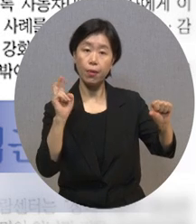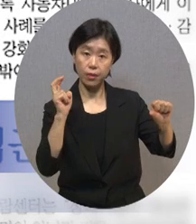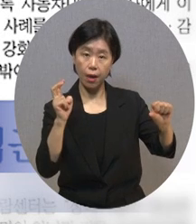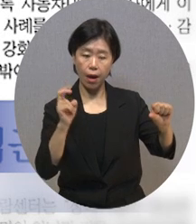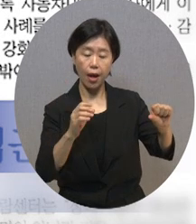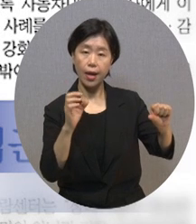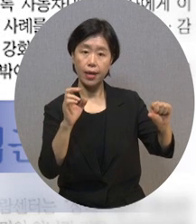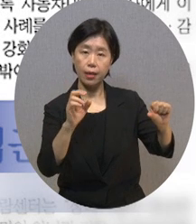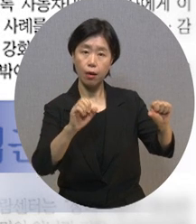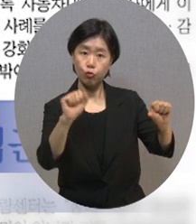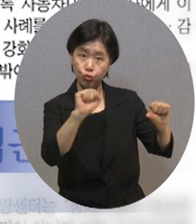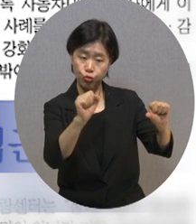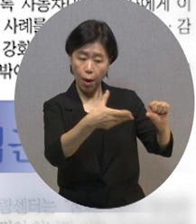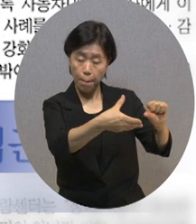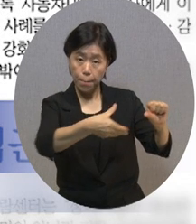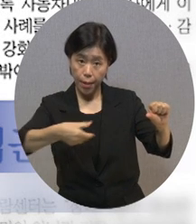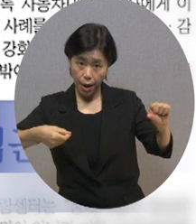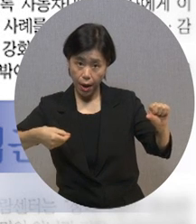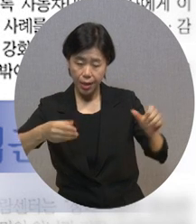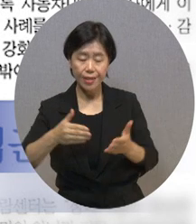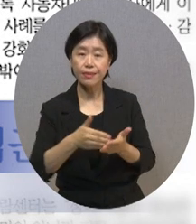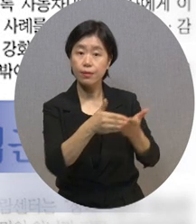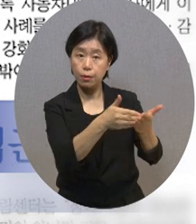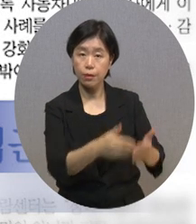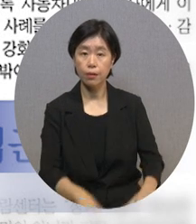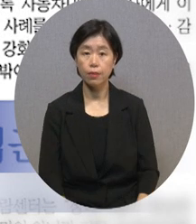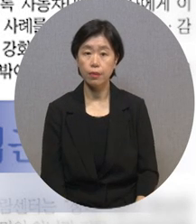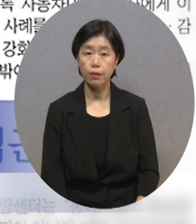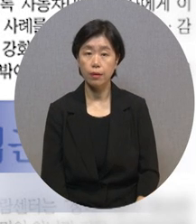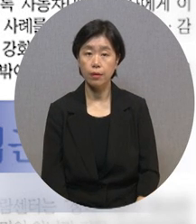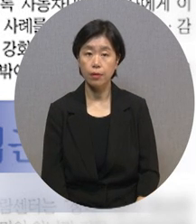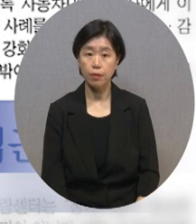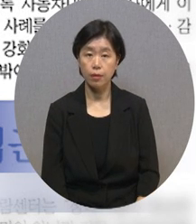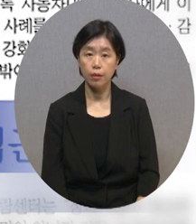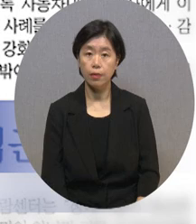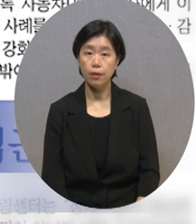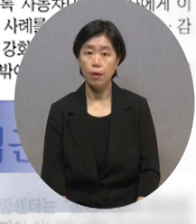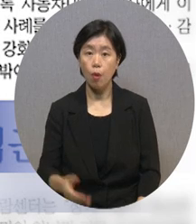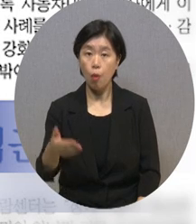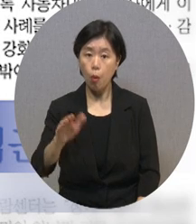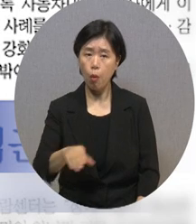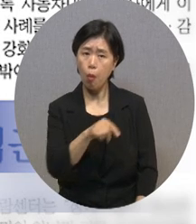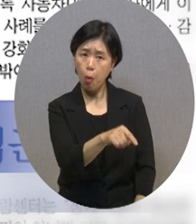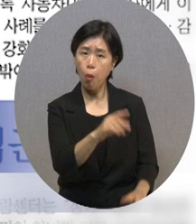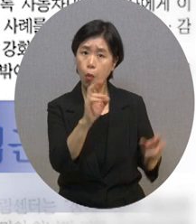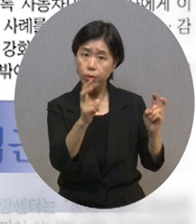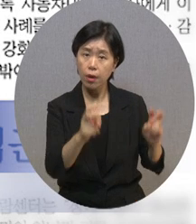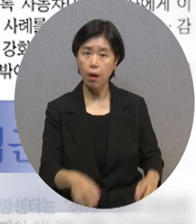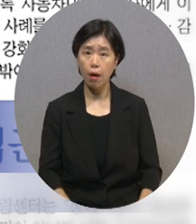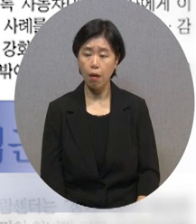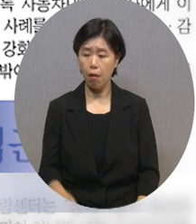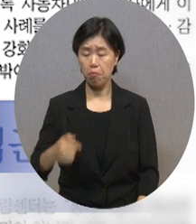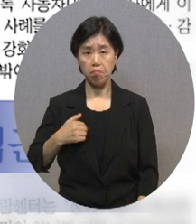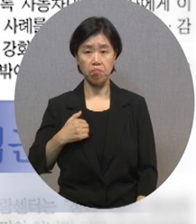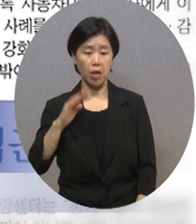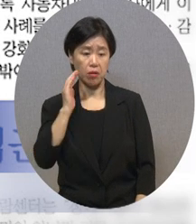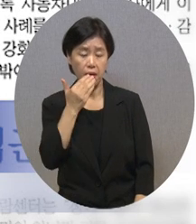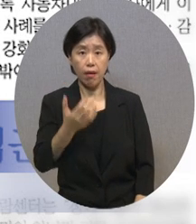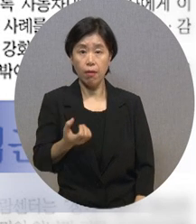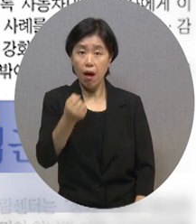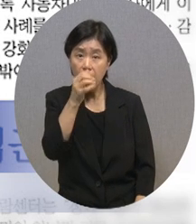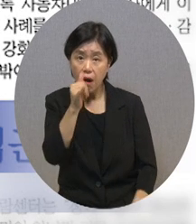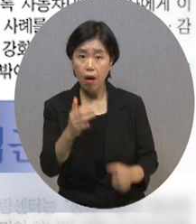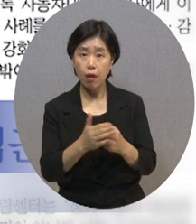차량 장기 대어이 리스를 신청했습니다 진정이는 진정 회사가 진정인의 장애로 인해 계약